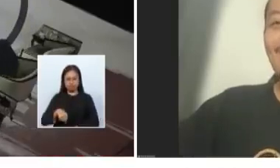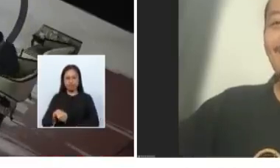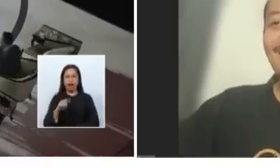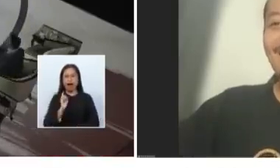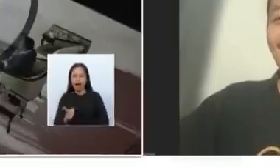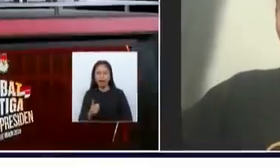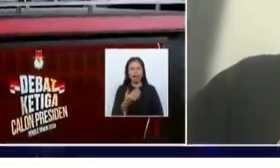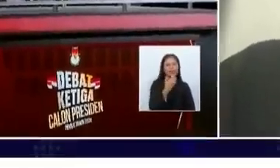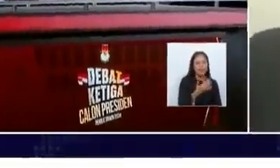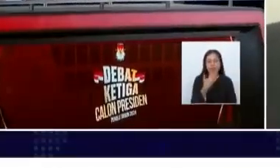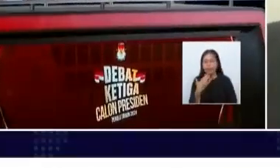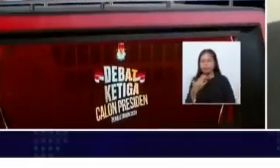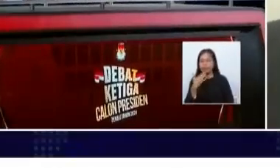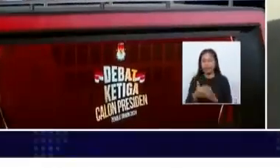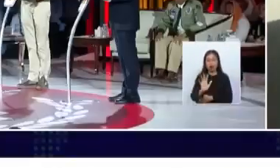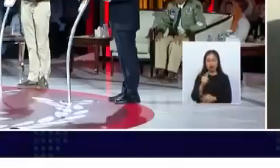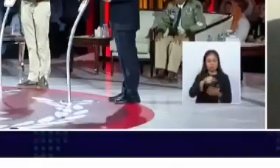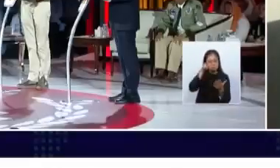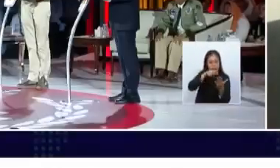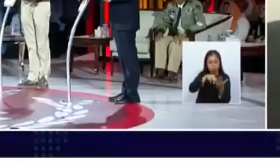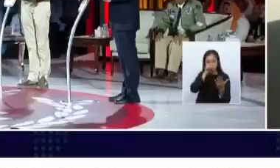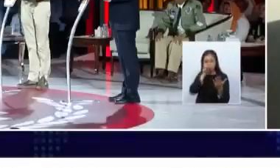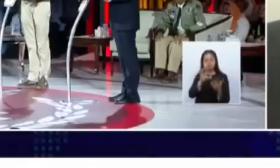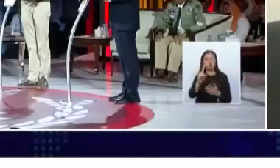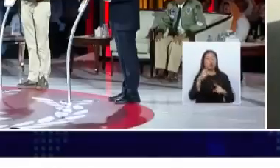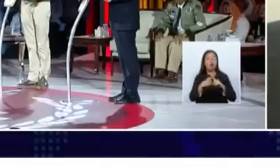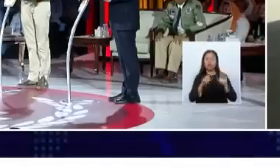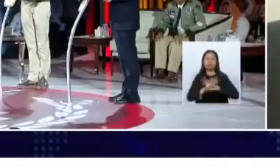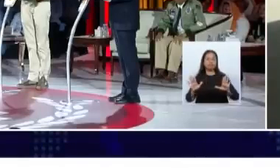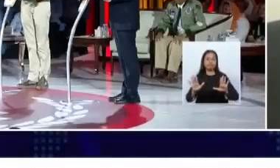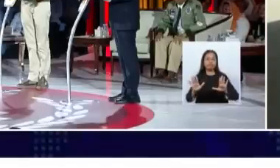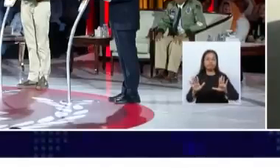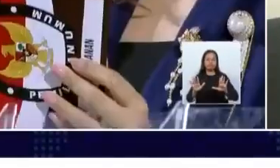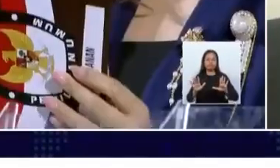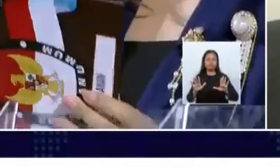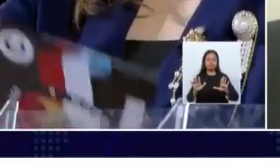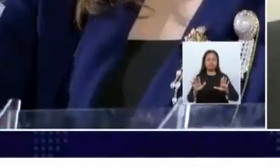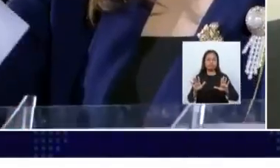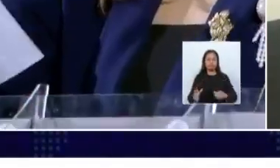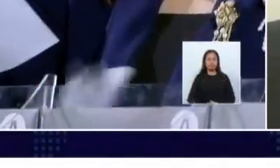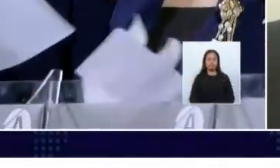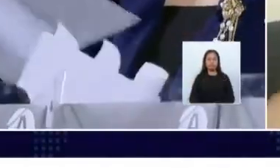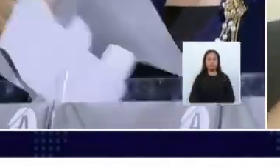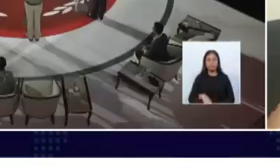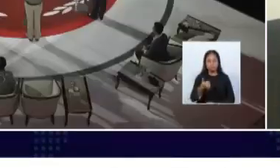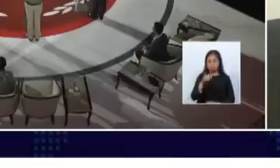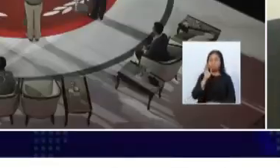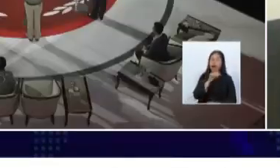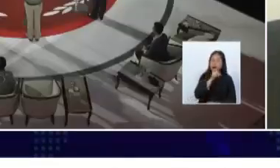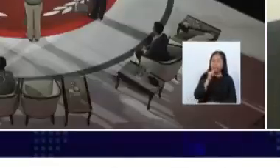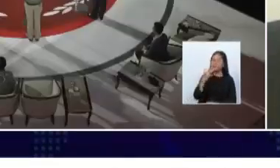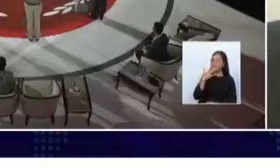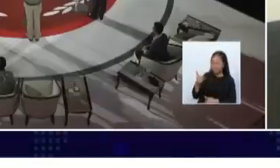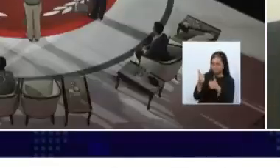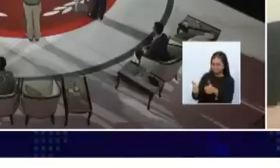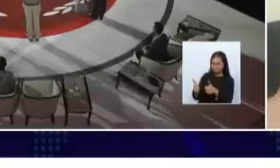di tengah ya, tapi itu menjadi sentimen positif, dia dianggap menjadi pendingin gitu ya. Betul, betul. Itu kalau nggak ada Pak Ganjar di sini